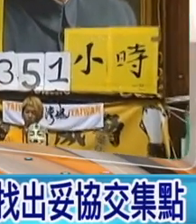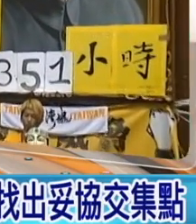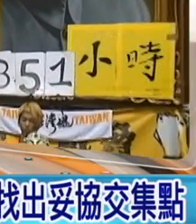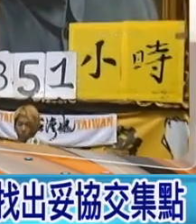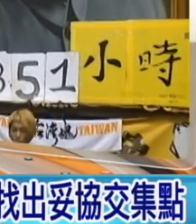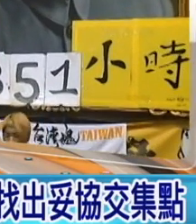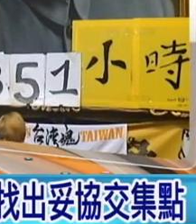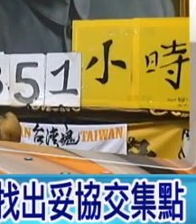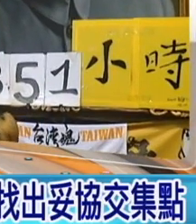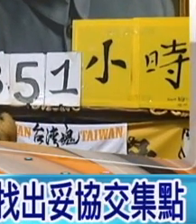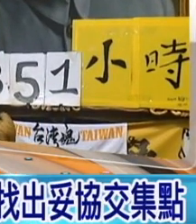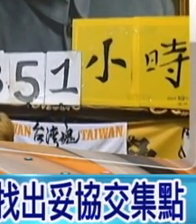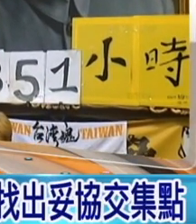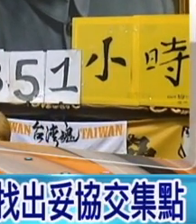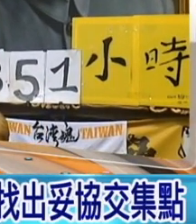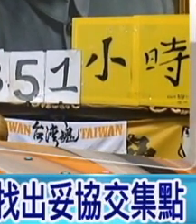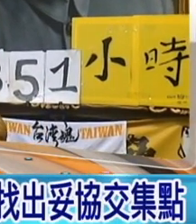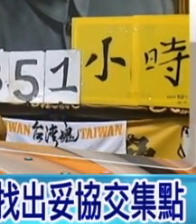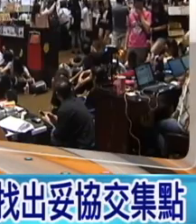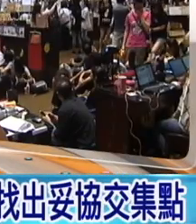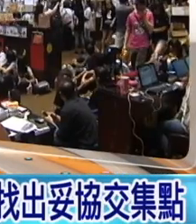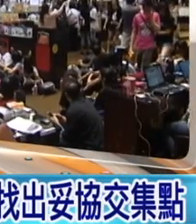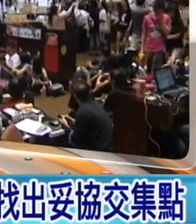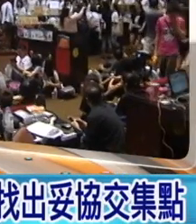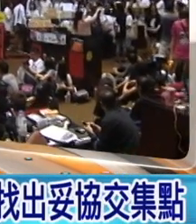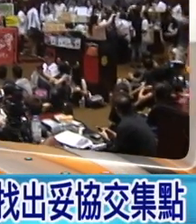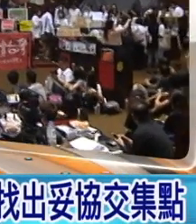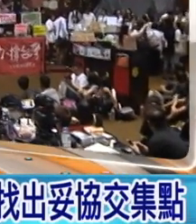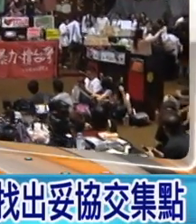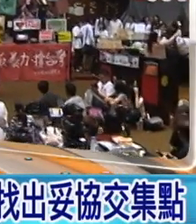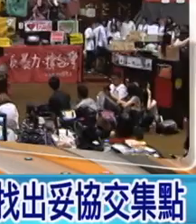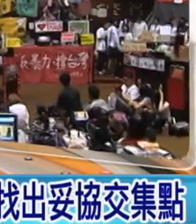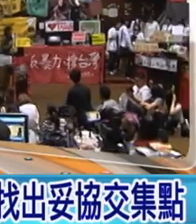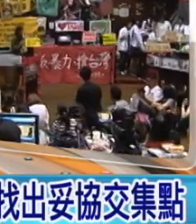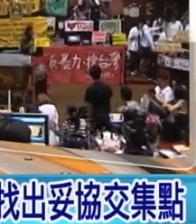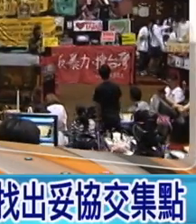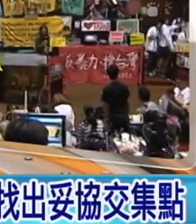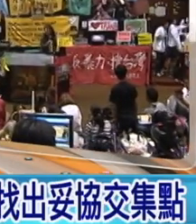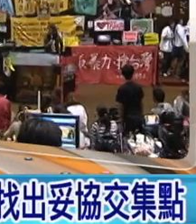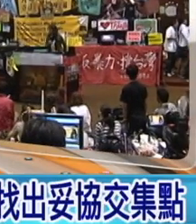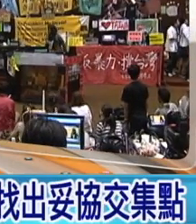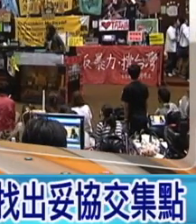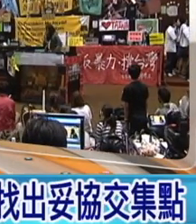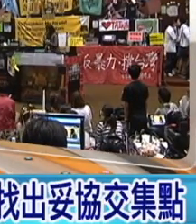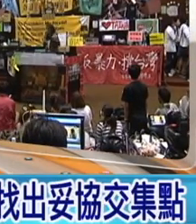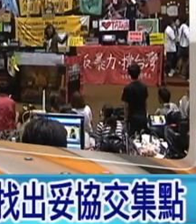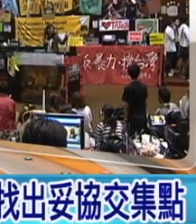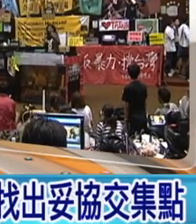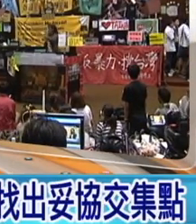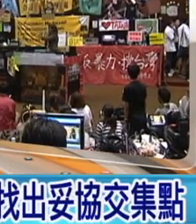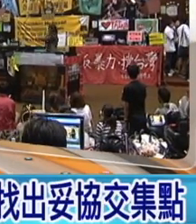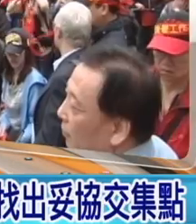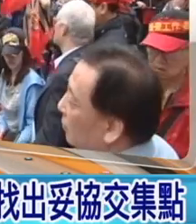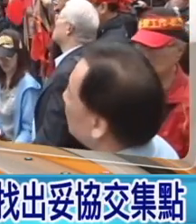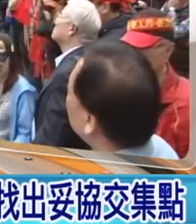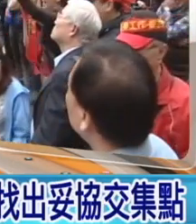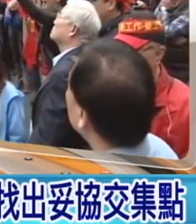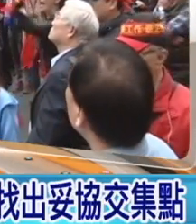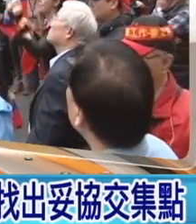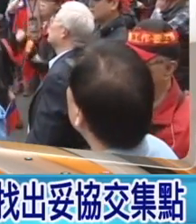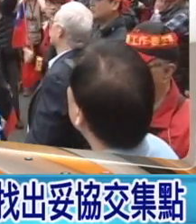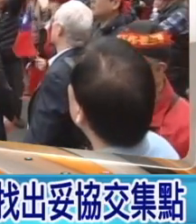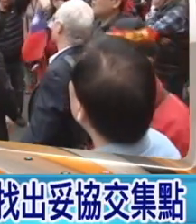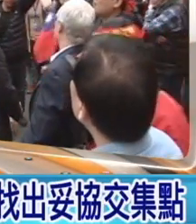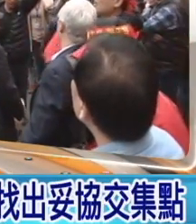继续来看，反服贸抗争已经演变成了社会两派不同的意见对立。而究